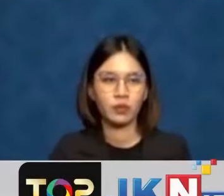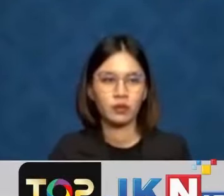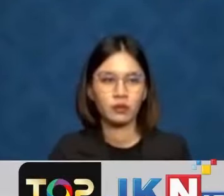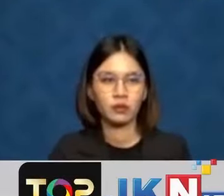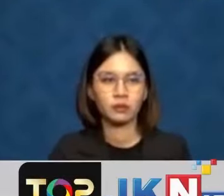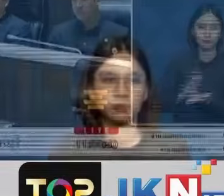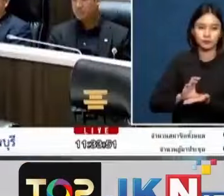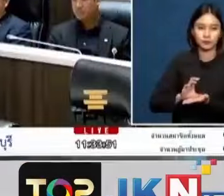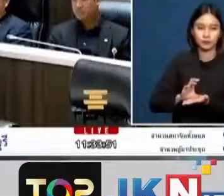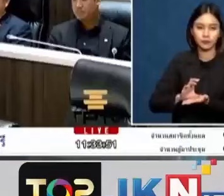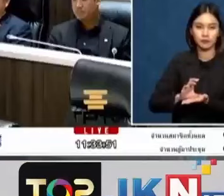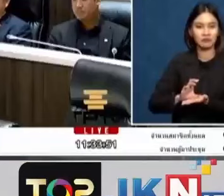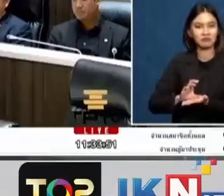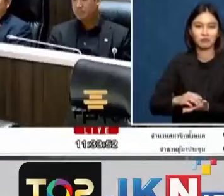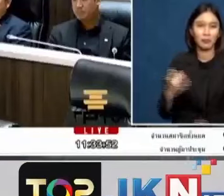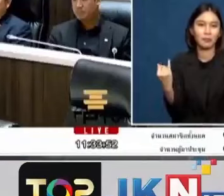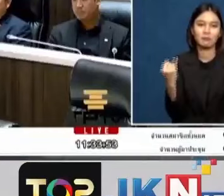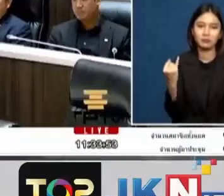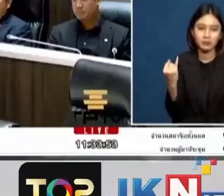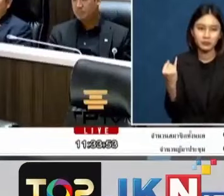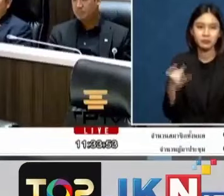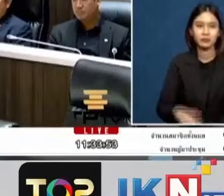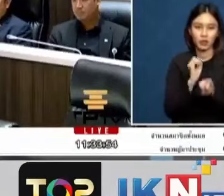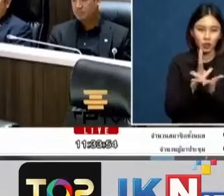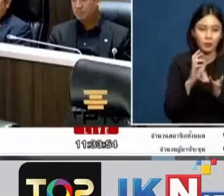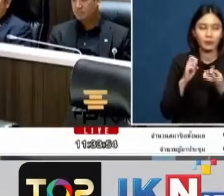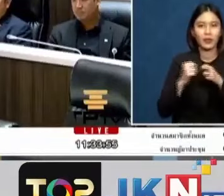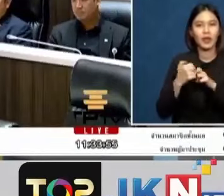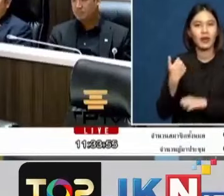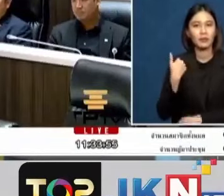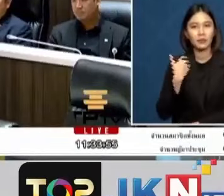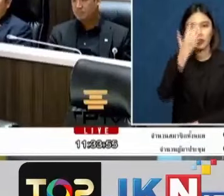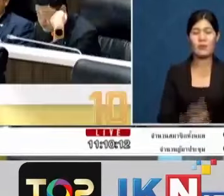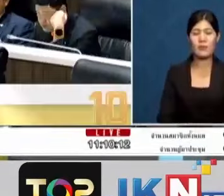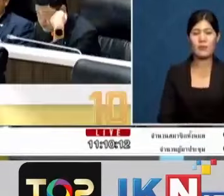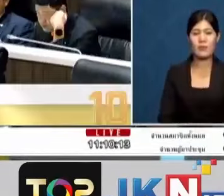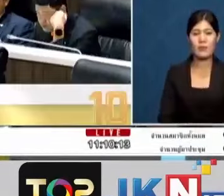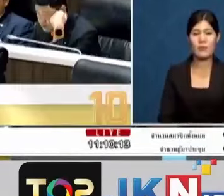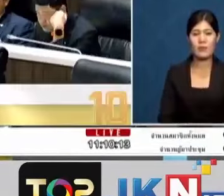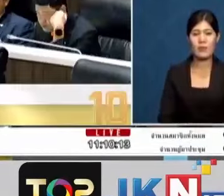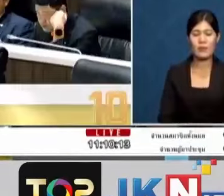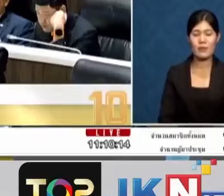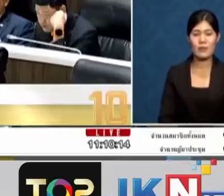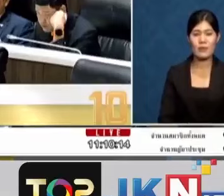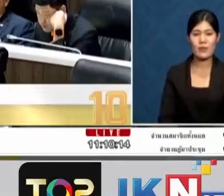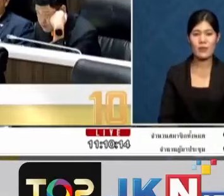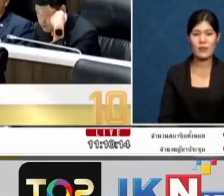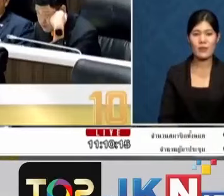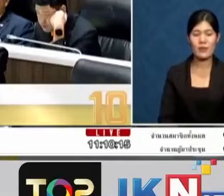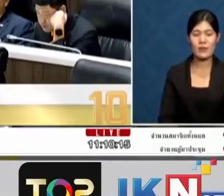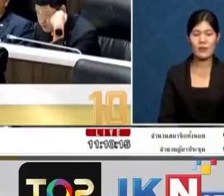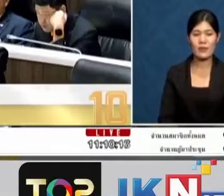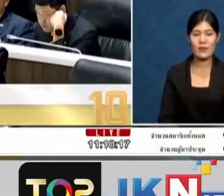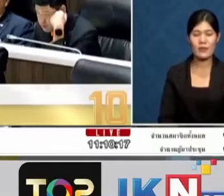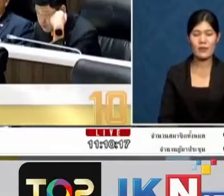รัฐบาลอาจจะยุบสภานายกอาจจะลาออกแต่ประเทศไทยนั้นเจ๊งไม่ได้ครับซึ่งผมก็ไปลองไปดูครับคำว่าเ